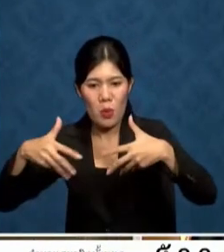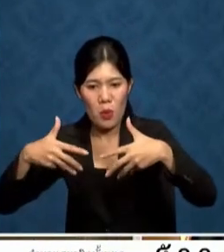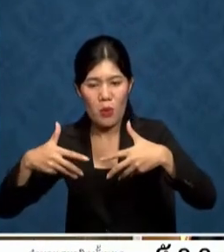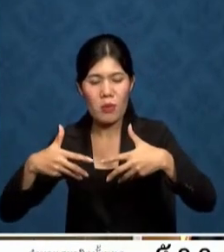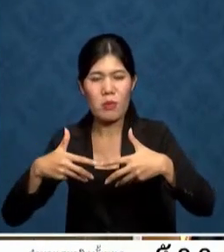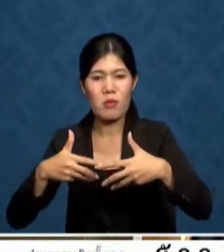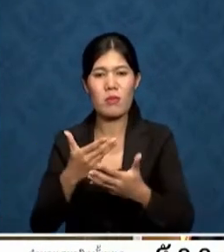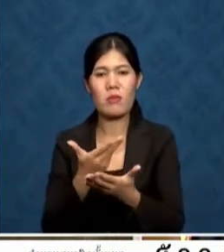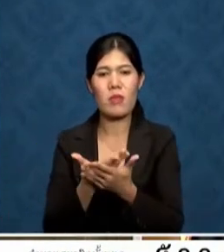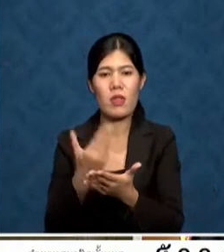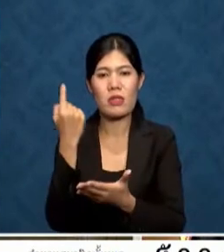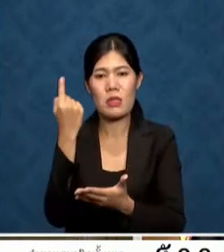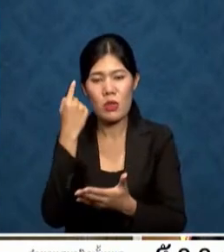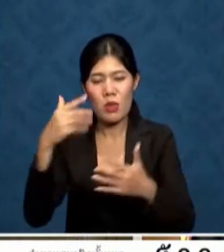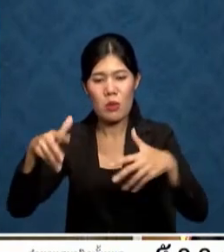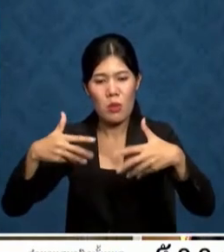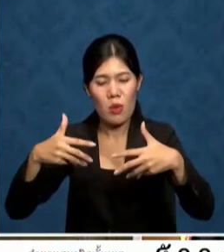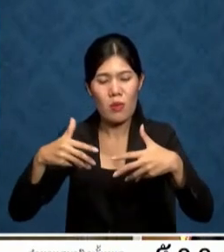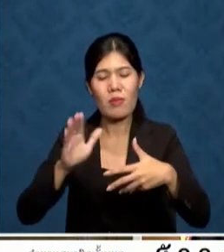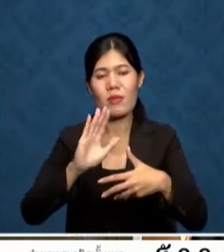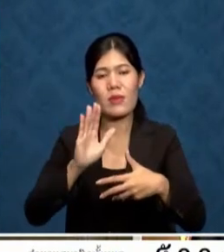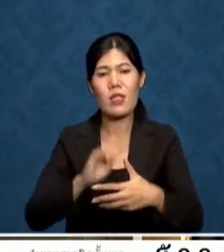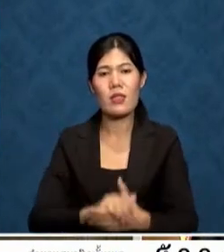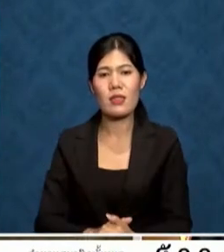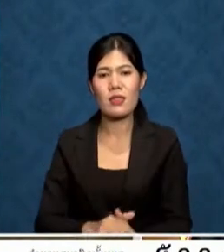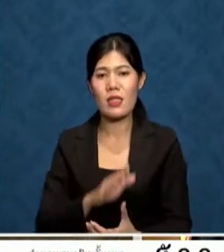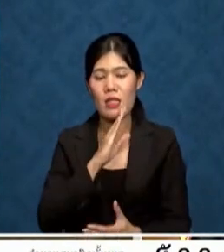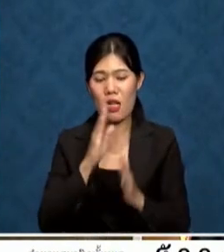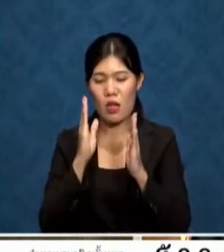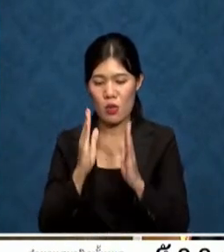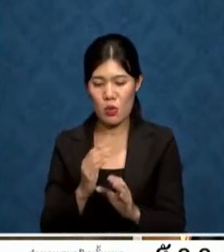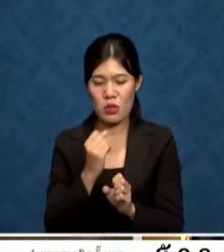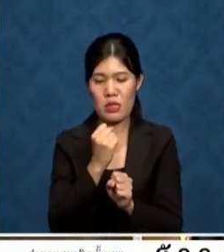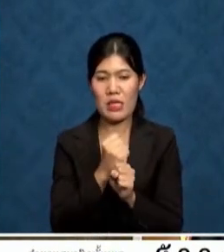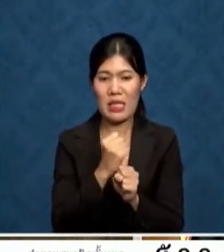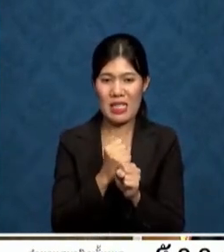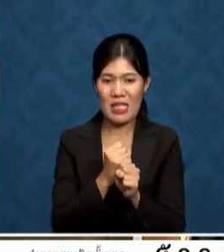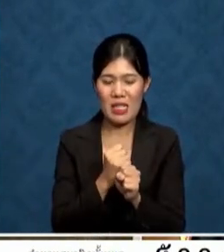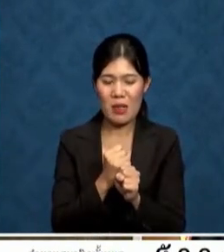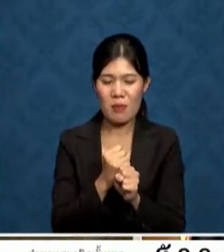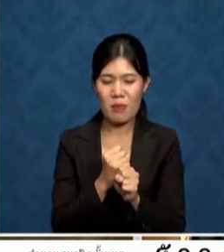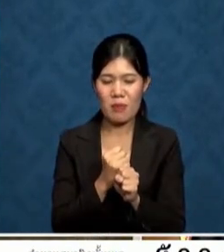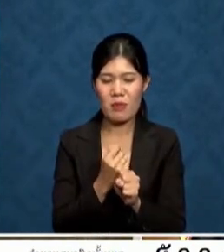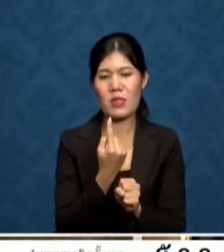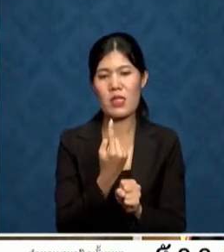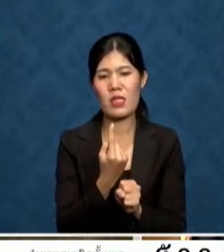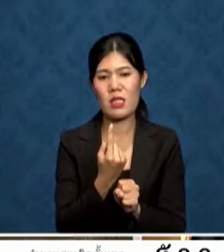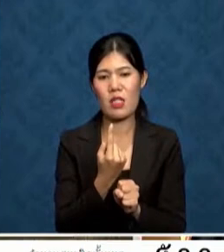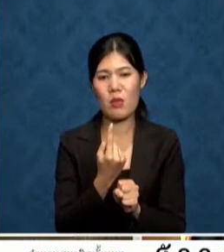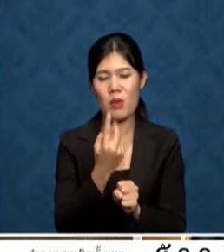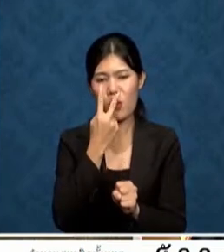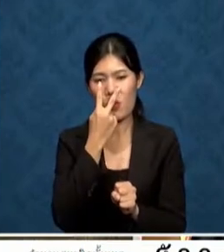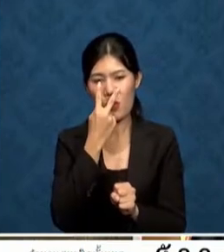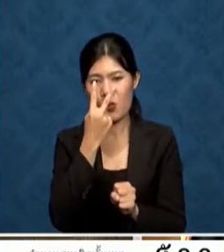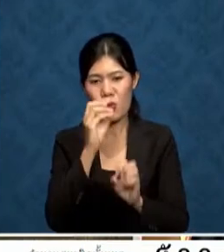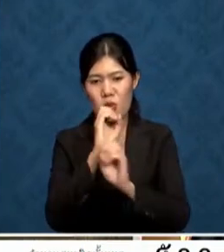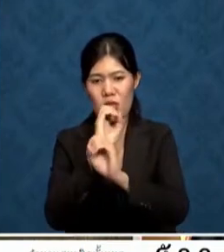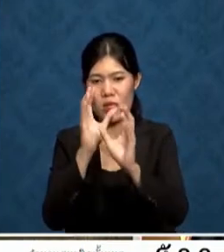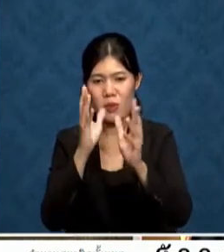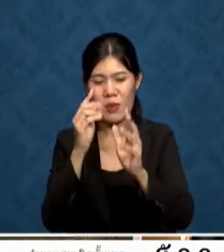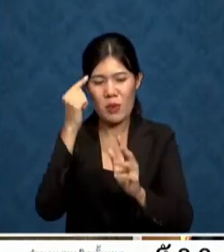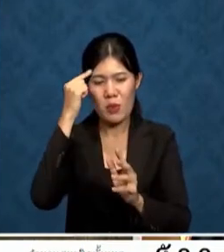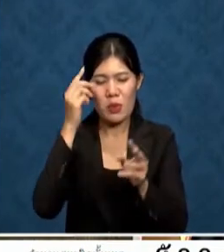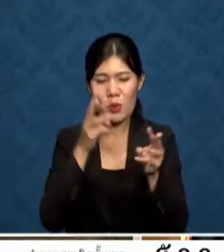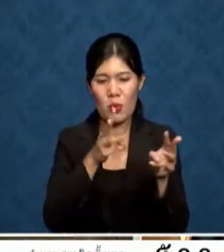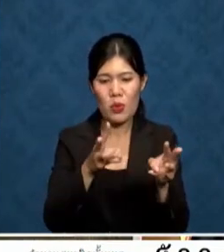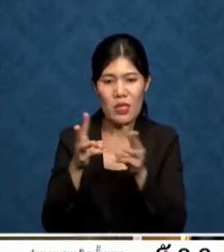Powerก็จะไม่เกิดครับถ้าคนที่กำลังทำมันอยู่เนี่ยมองValue Changeมอง Stageของแต่ละอุตสาหกรรมไม่ออกท่านก็จะจัดสรรงบประมาณไม่